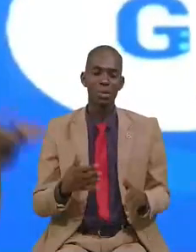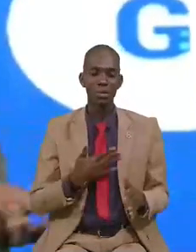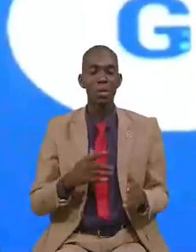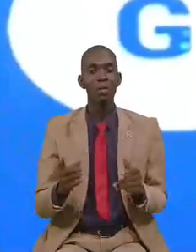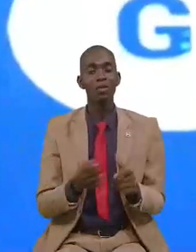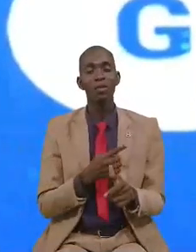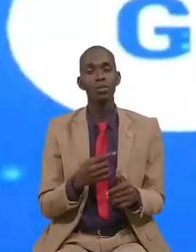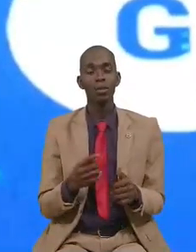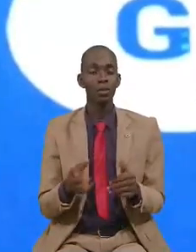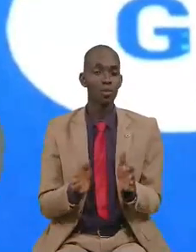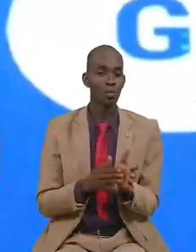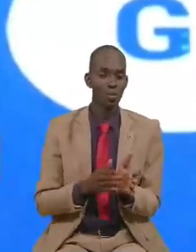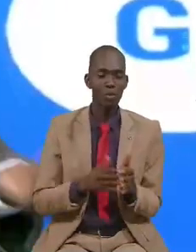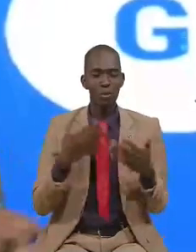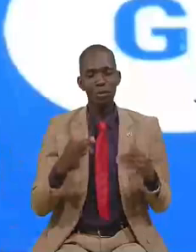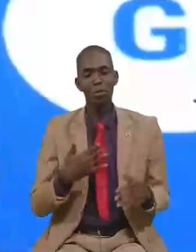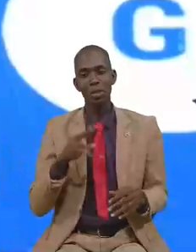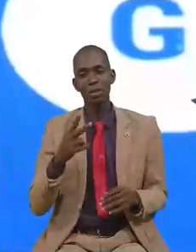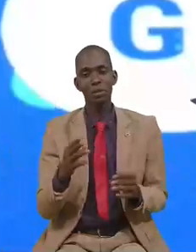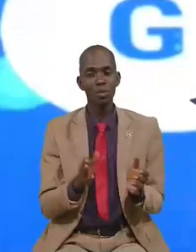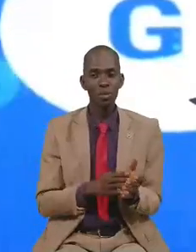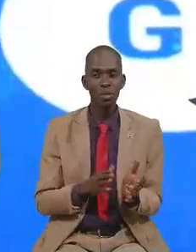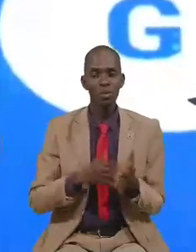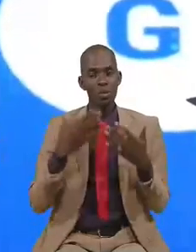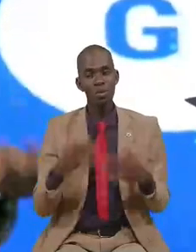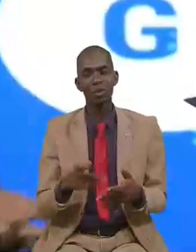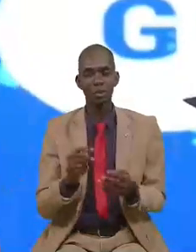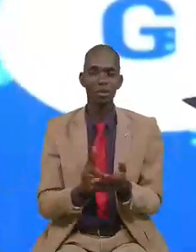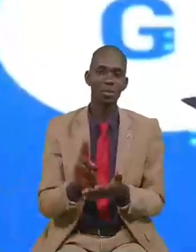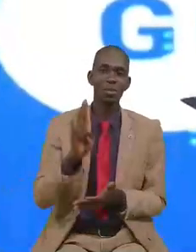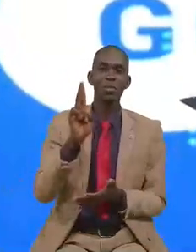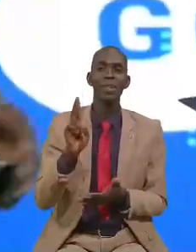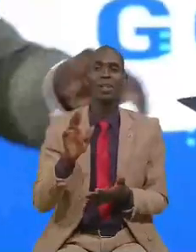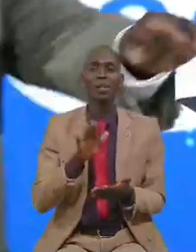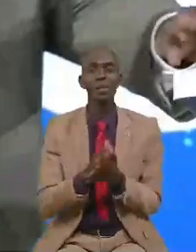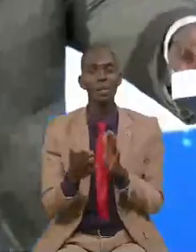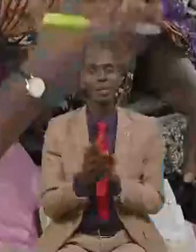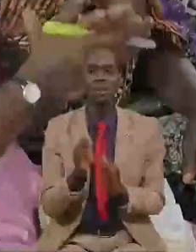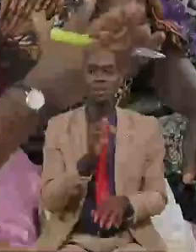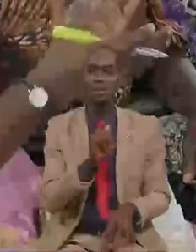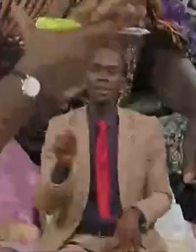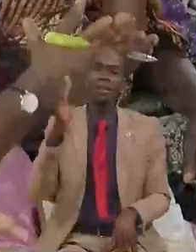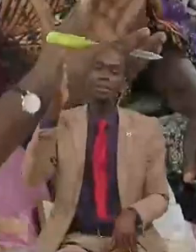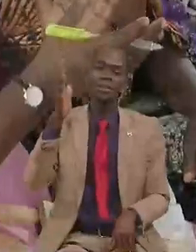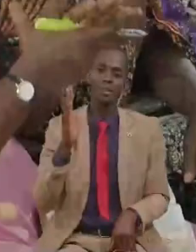fini le secondaire, j'ai fini l'université, je suis devenu professeur.